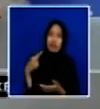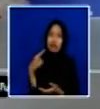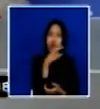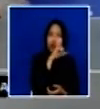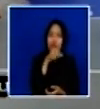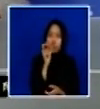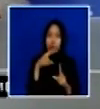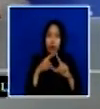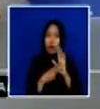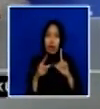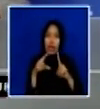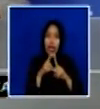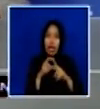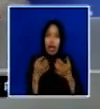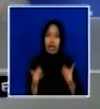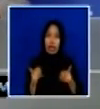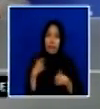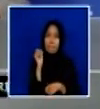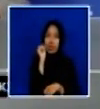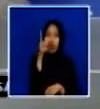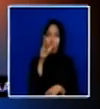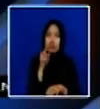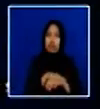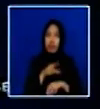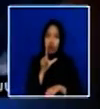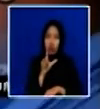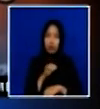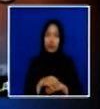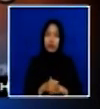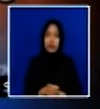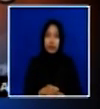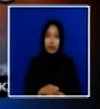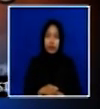berlaku Besok mulai 07.00 Waktu Indonesia Barat